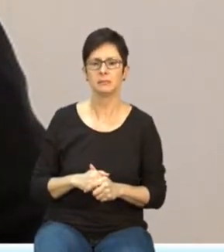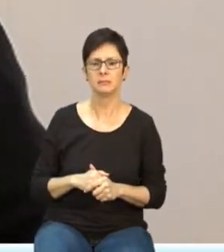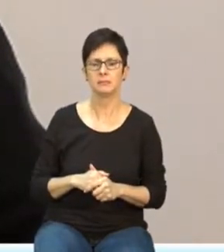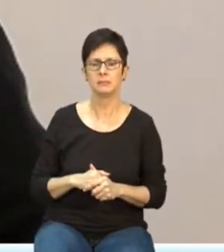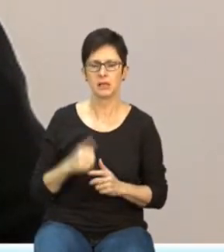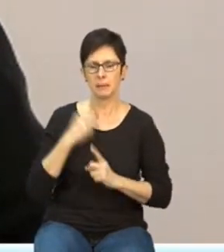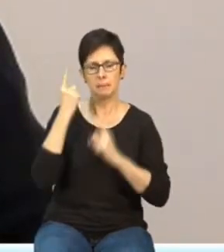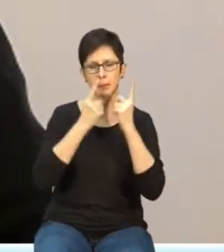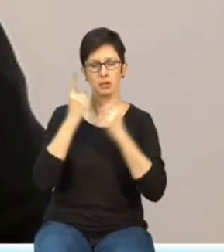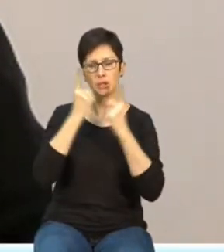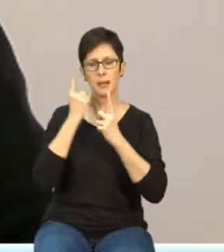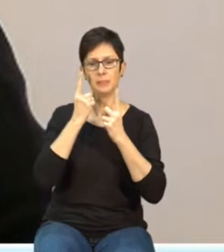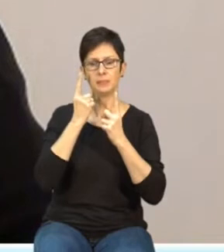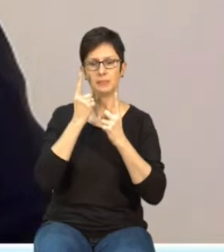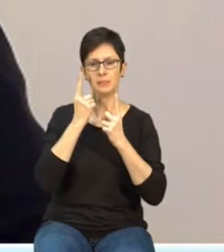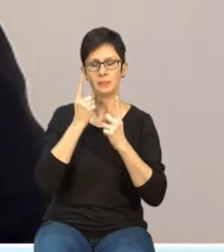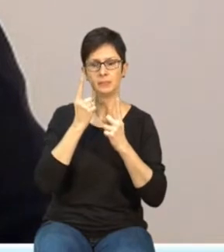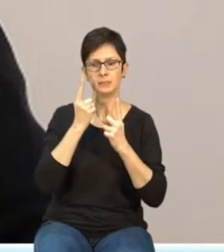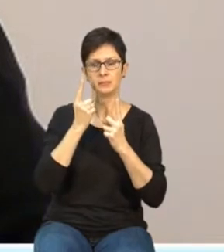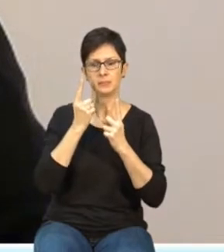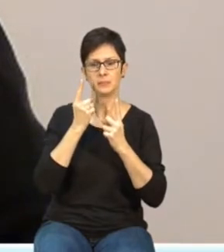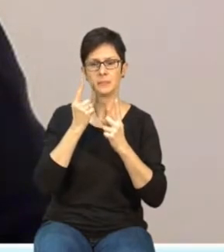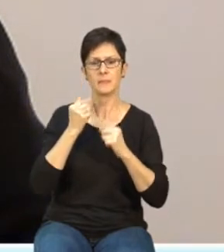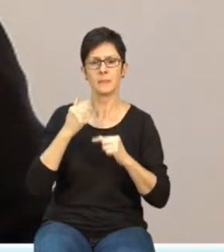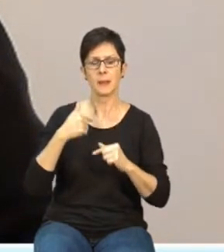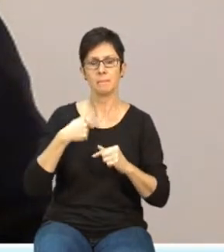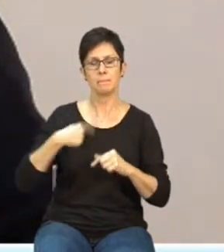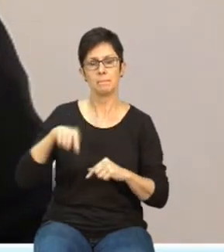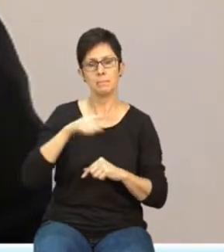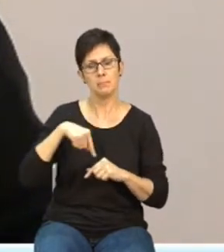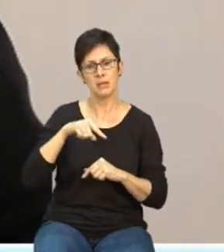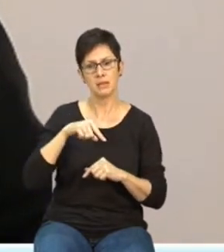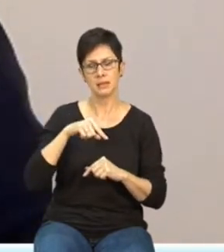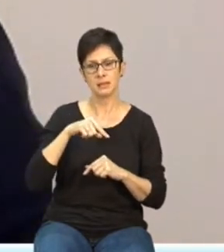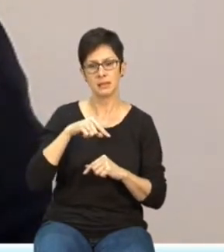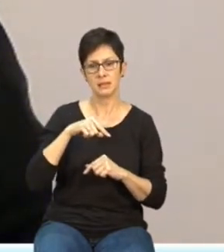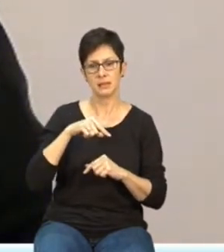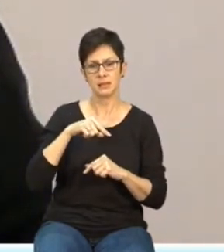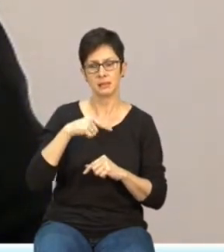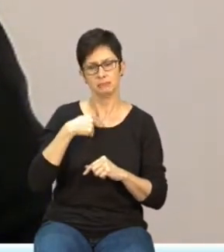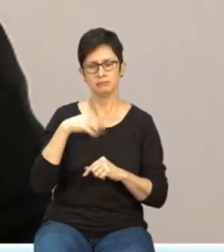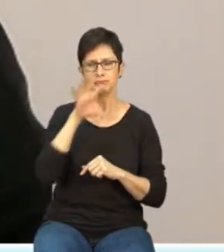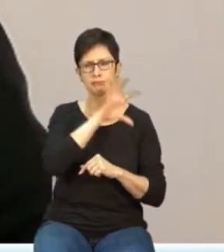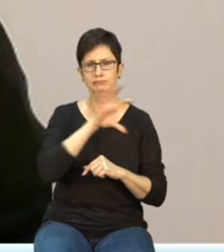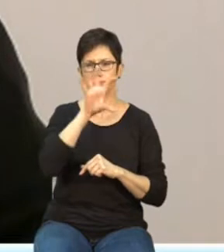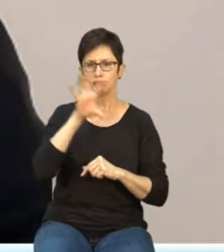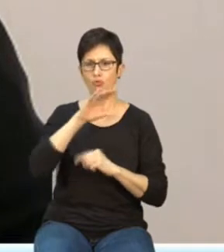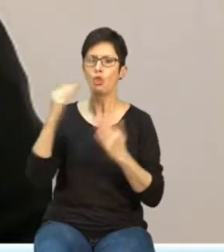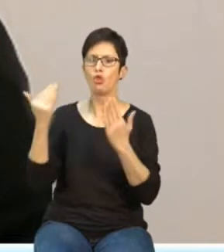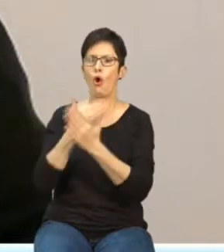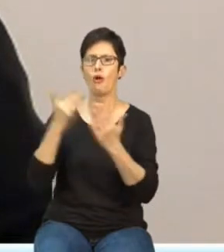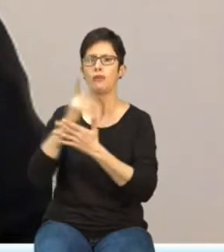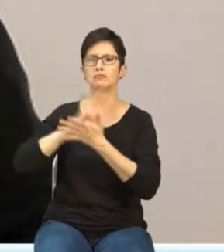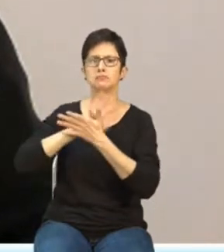Myślę że tak jak już wspomniałem to my przyglądamy się wszystkim nowym